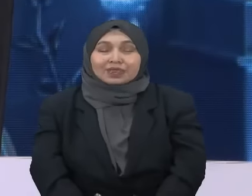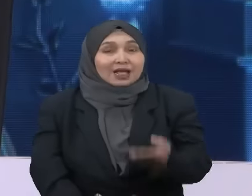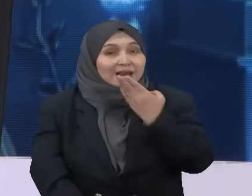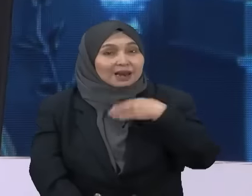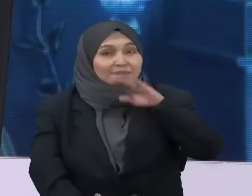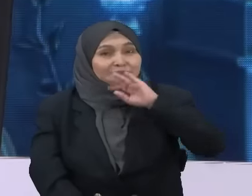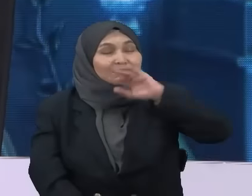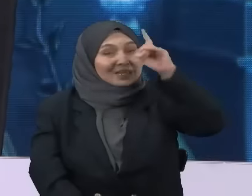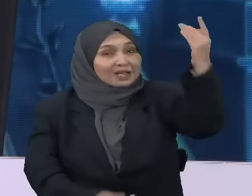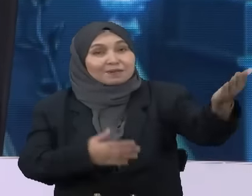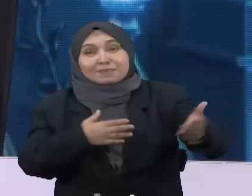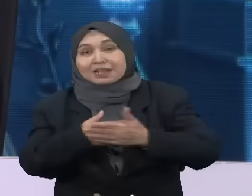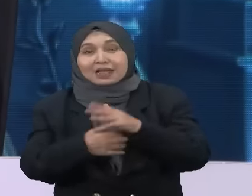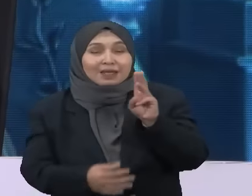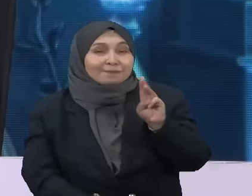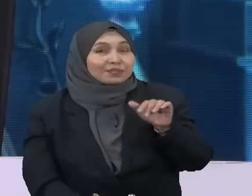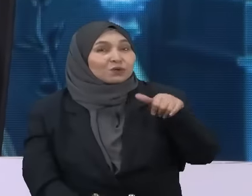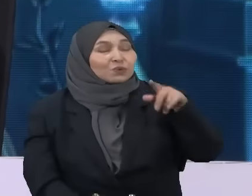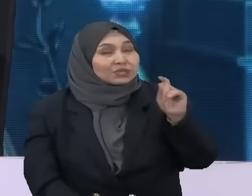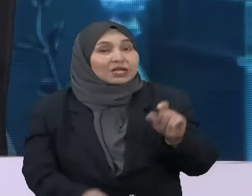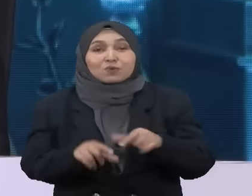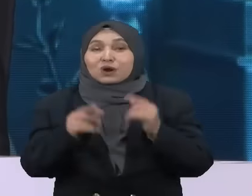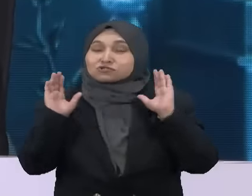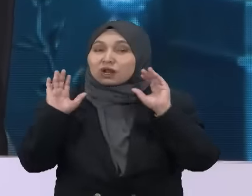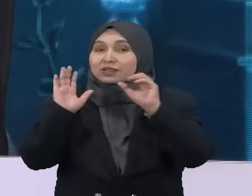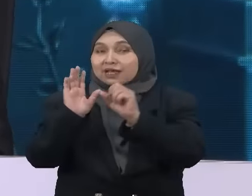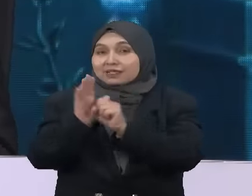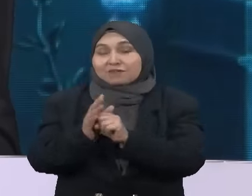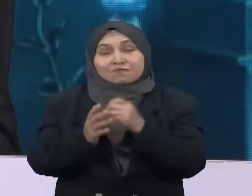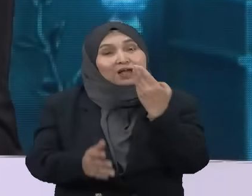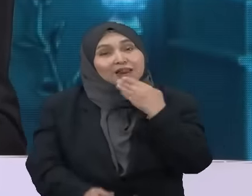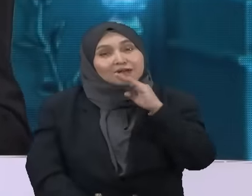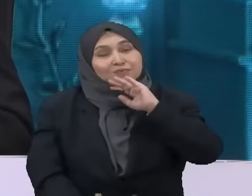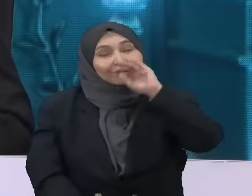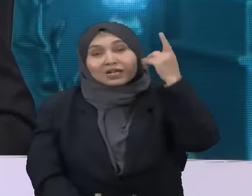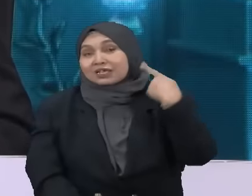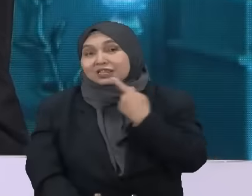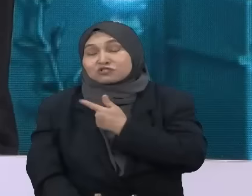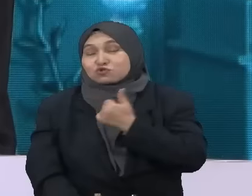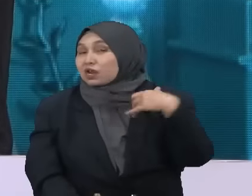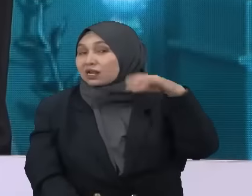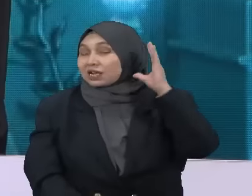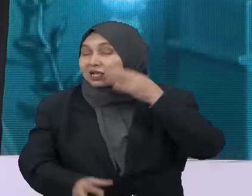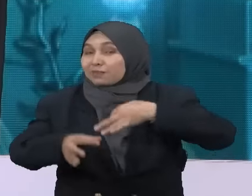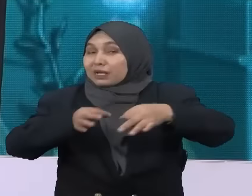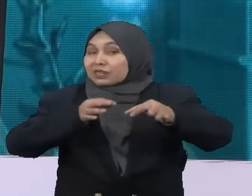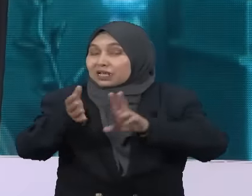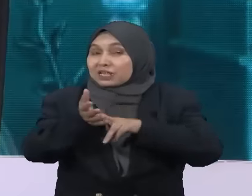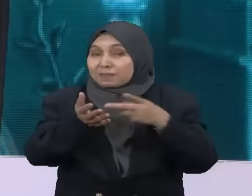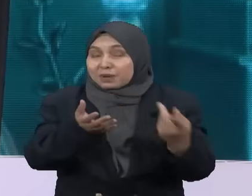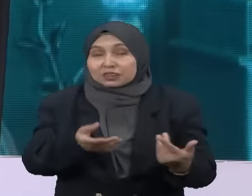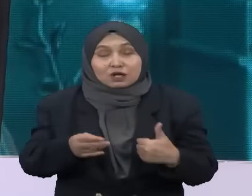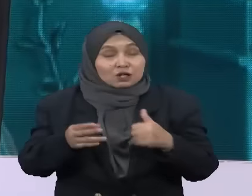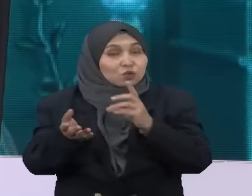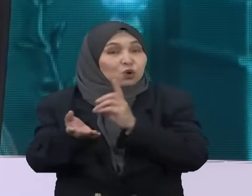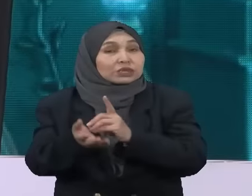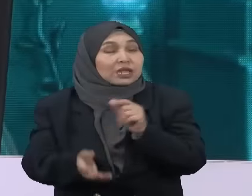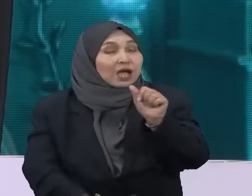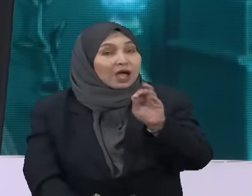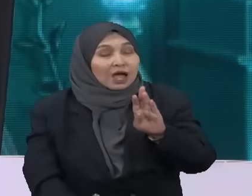Alhamdulillah, kita kembali My Quran Time, Quran, Salat dan Infaq. Alhamdulillah, kita dah dengar kupasan tadabbur daripada Al-Fadhil Dr. Muhammad Arif